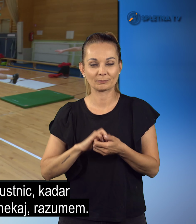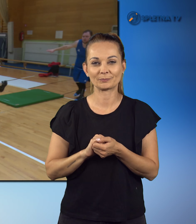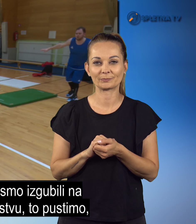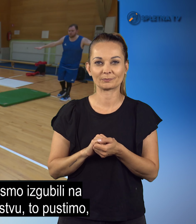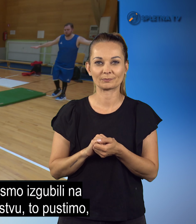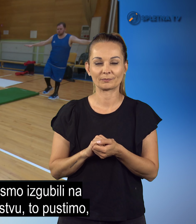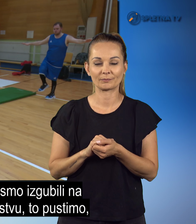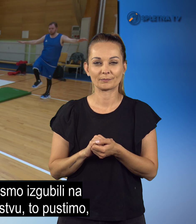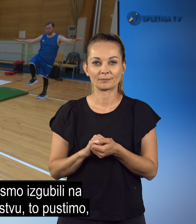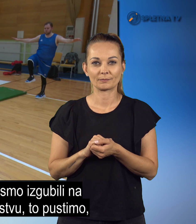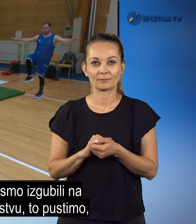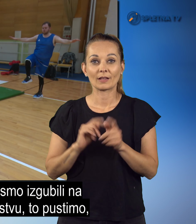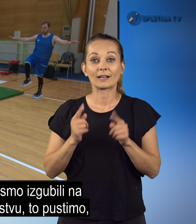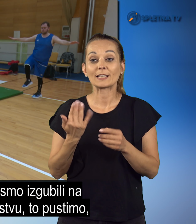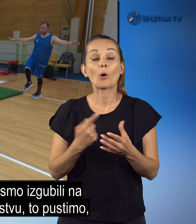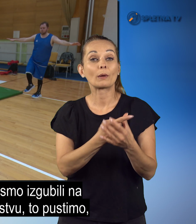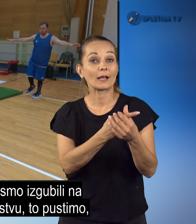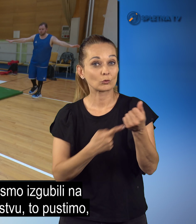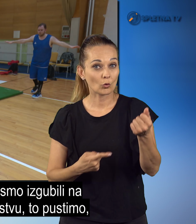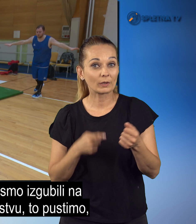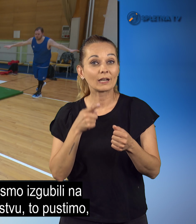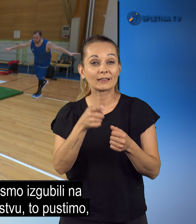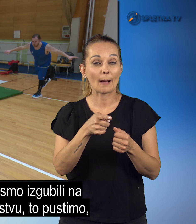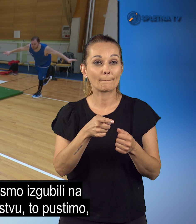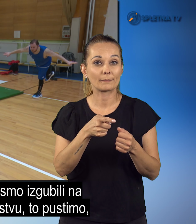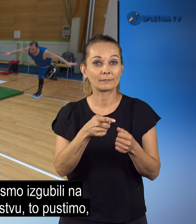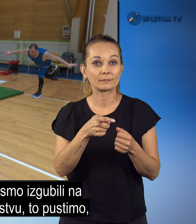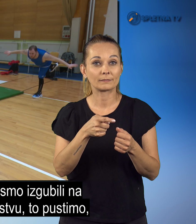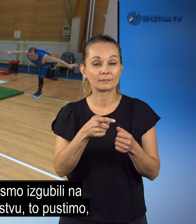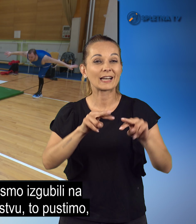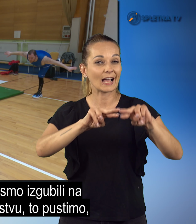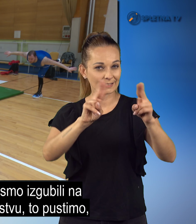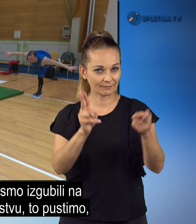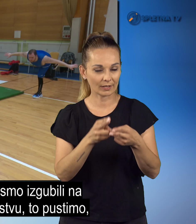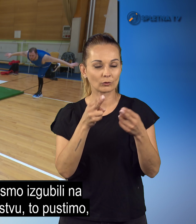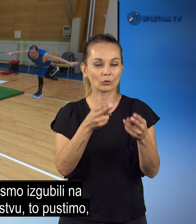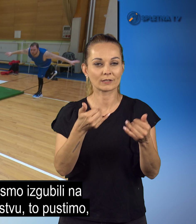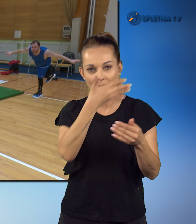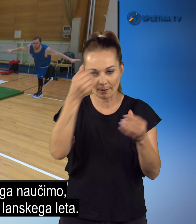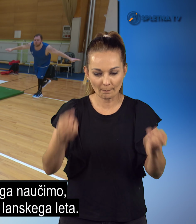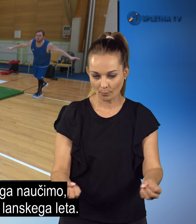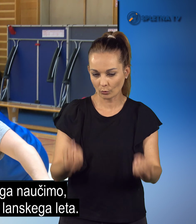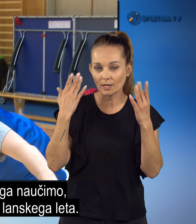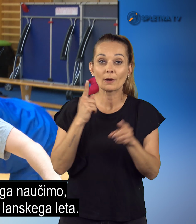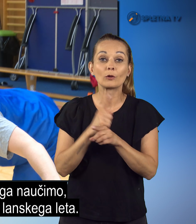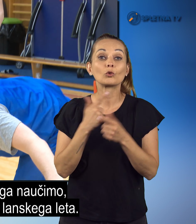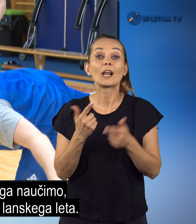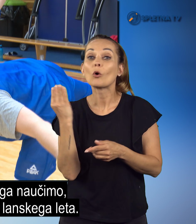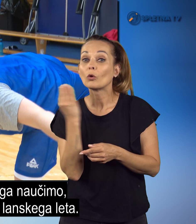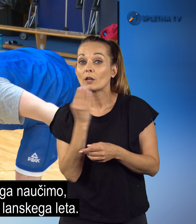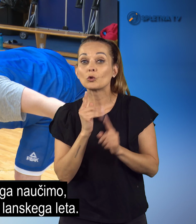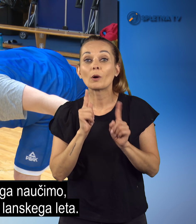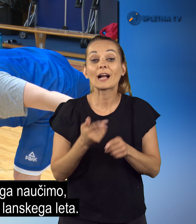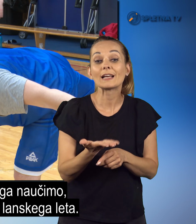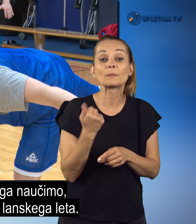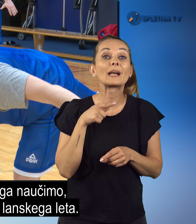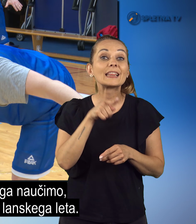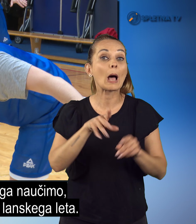kar smo izgubili tam svetovni. To zdaj pustimo, zdaj pozabimo, tudi tako tudi naučimo, kaj se